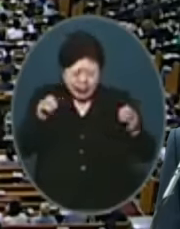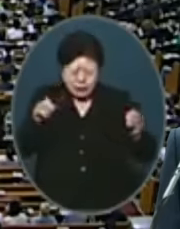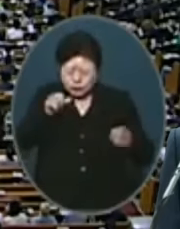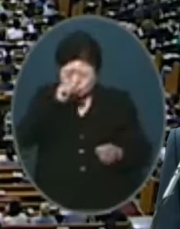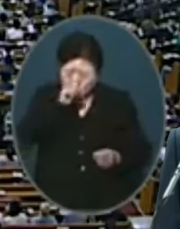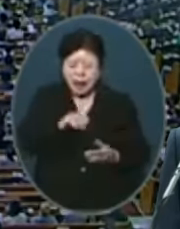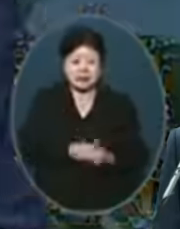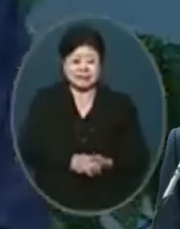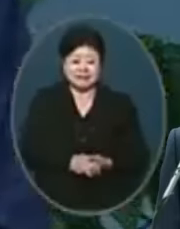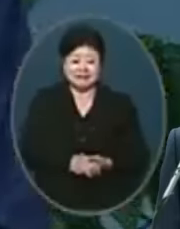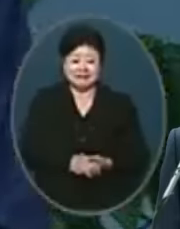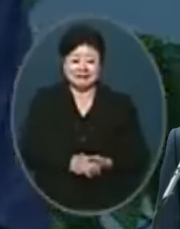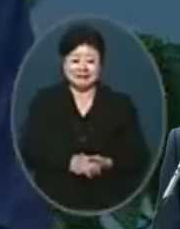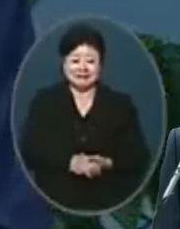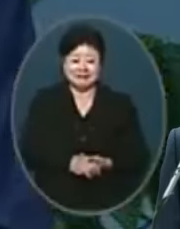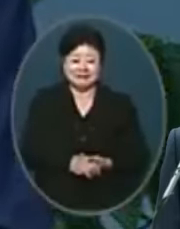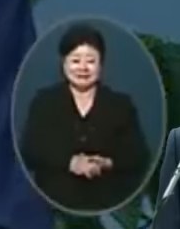땅이라.